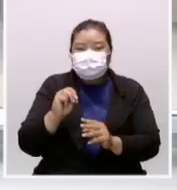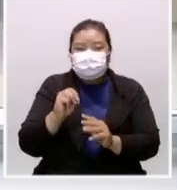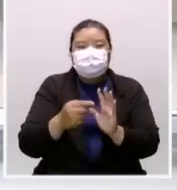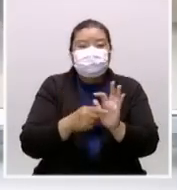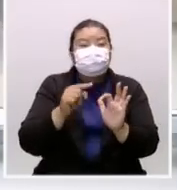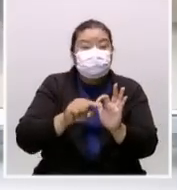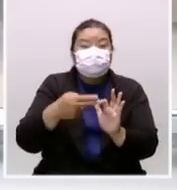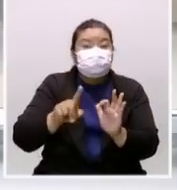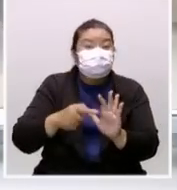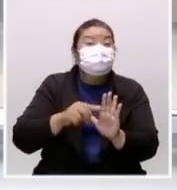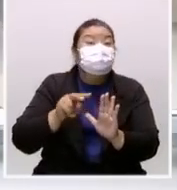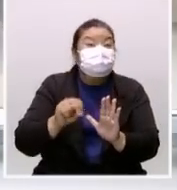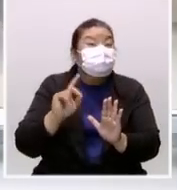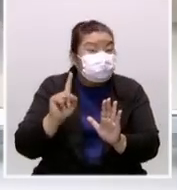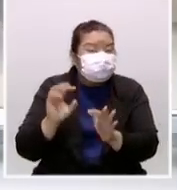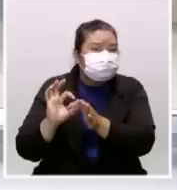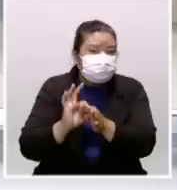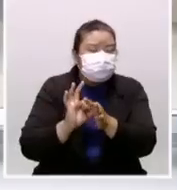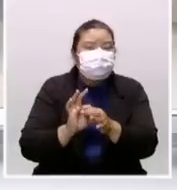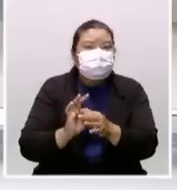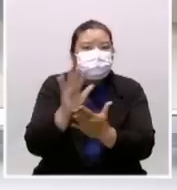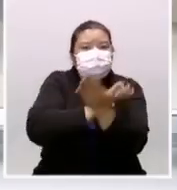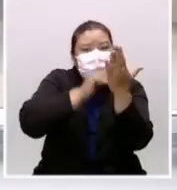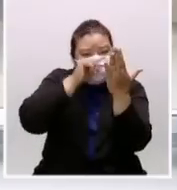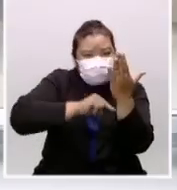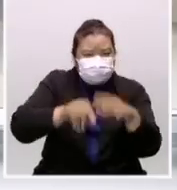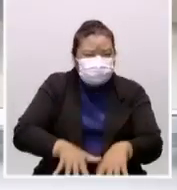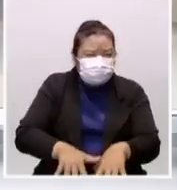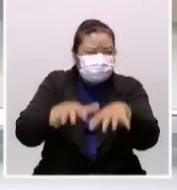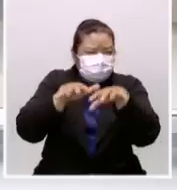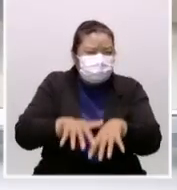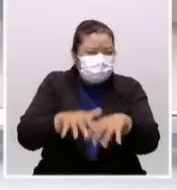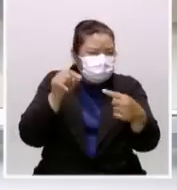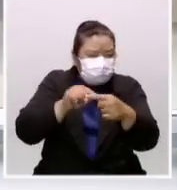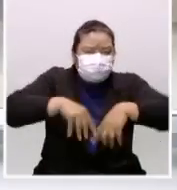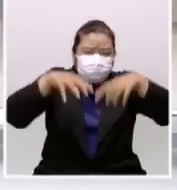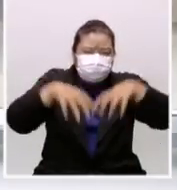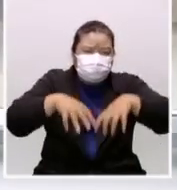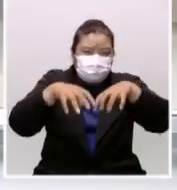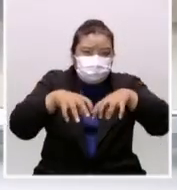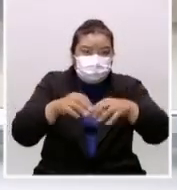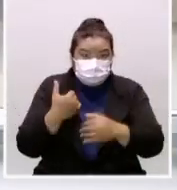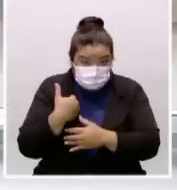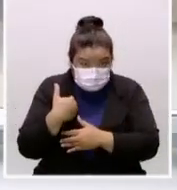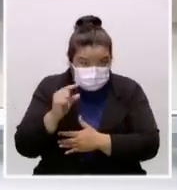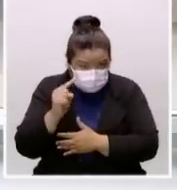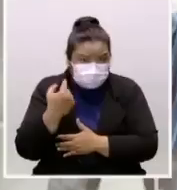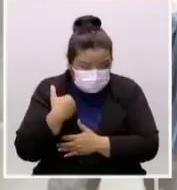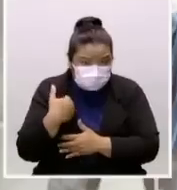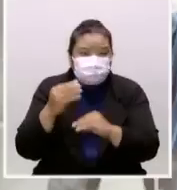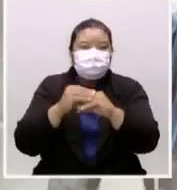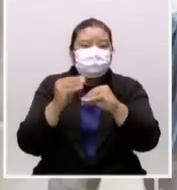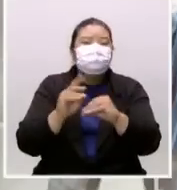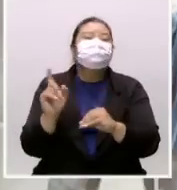ปแล้วน ะ ก็ทำให้น้ำท่วมในหลายพื้นที่เริ่มลดระดับลงไปแต่คราวนี้ก็มีหลายจุดเหมือนกันนะครับต้องติดตามสถานการณ์น้ำอย่างใกล้ชิดอย่